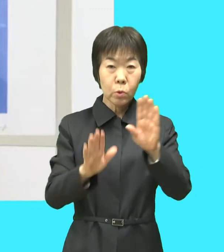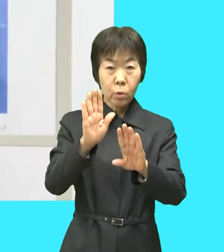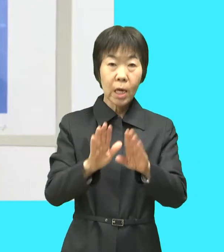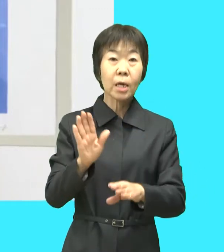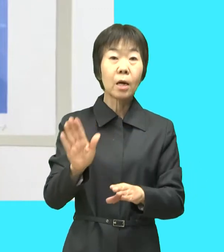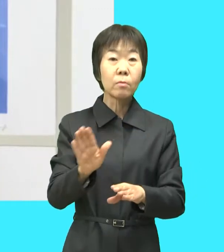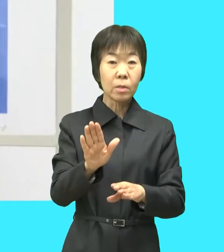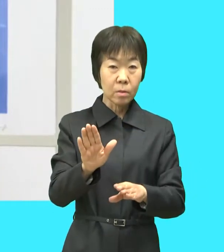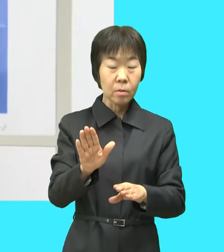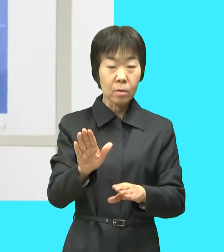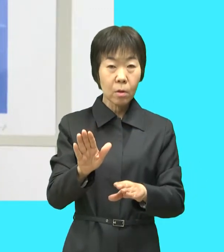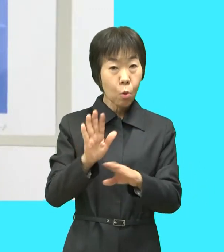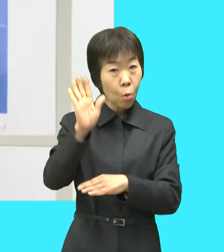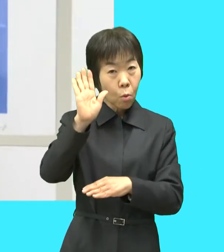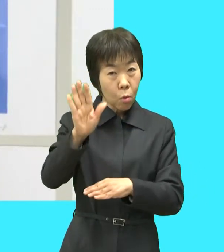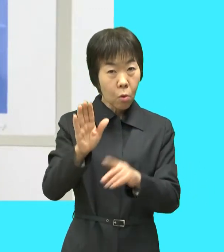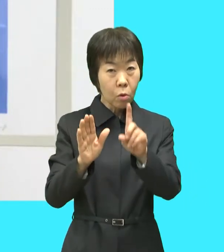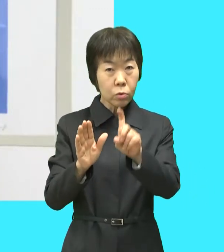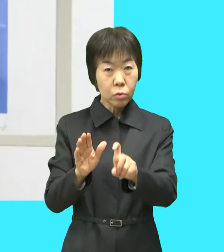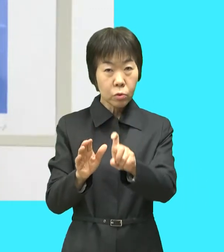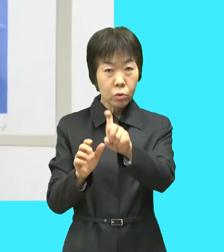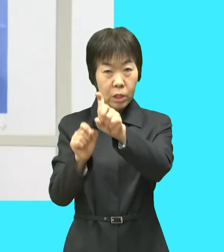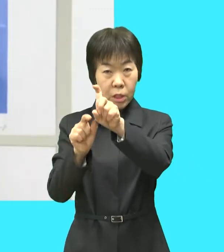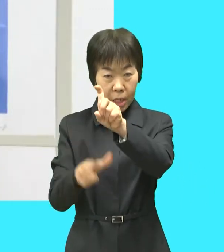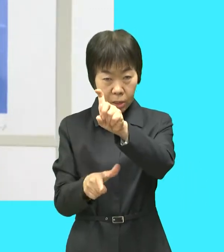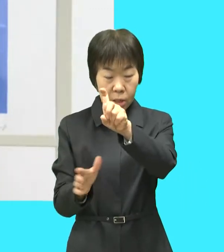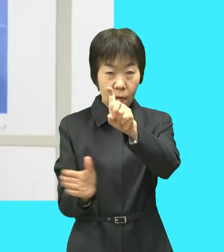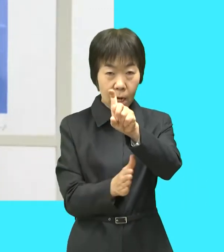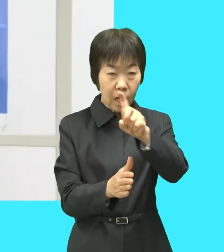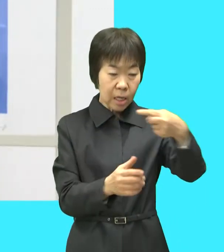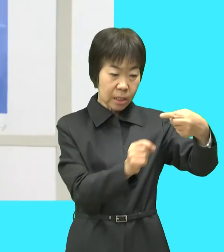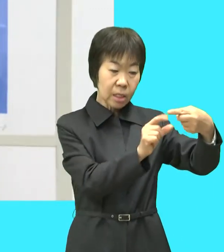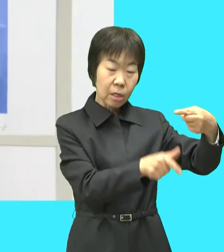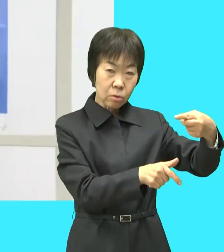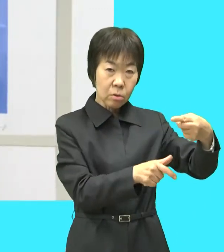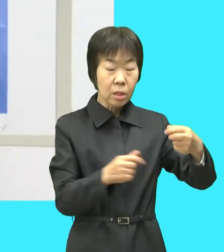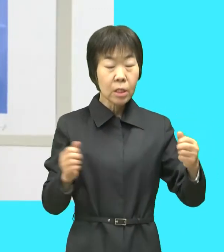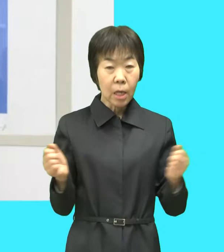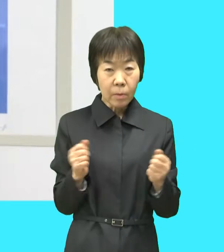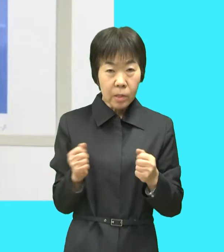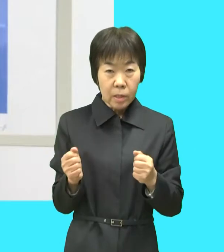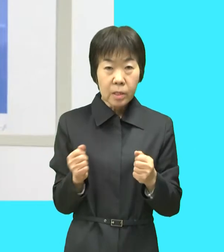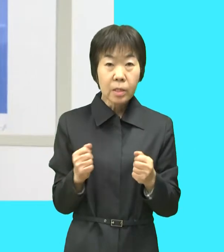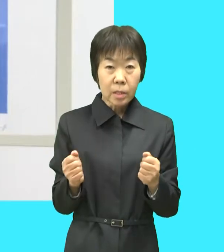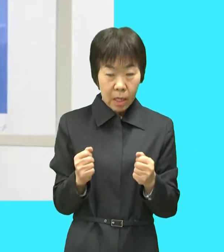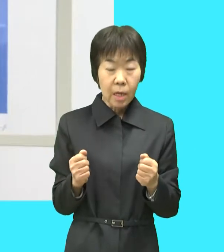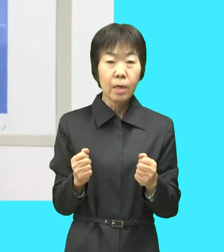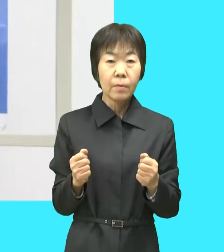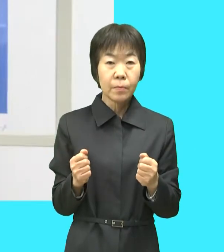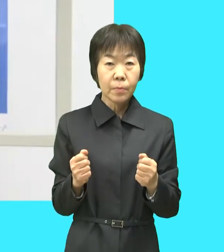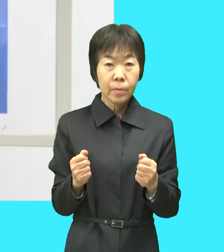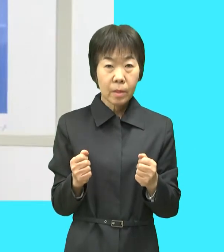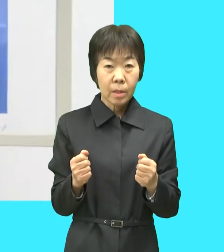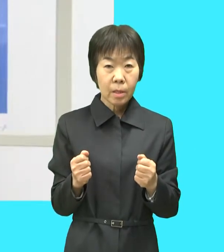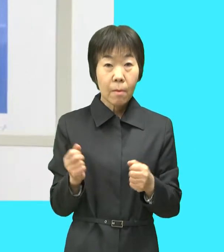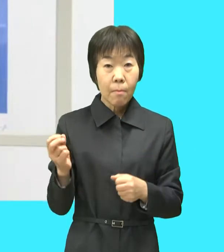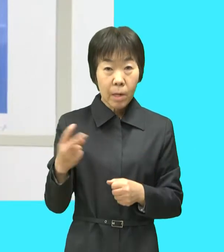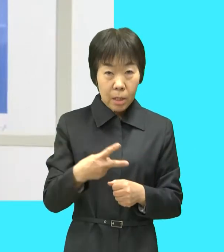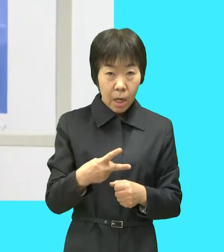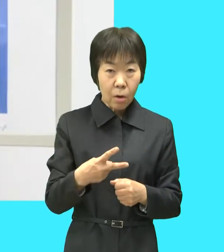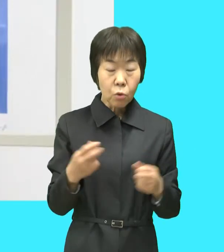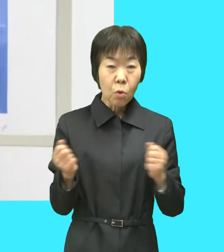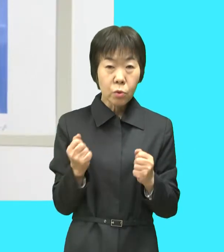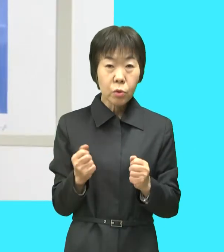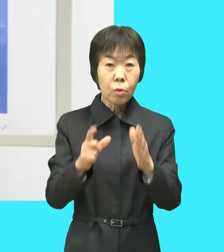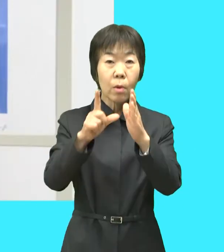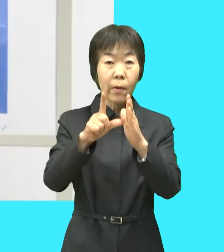。で、今後11月から12月、1月と寒さが厳しくなるにつれ、またこの